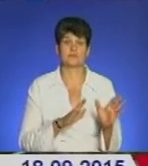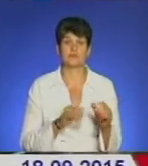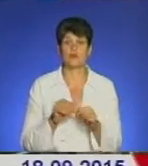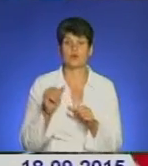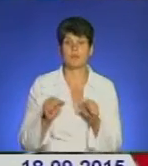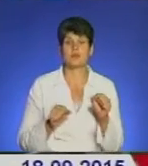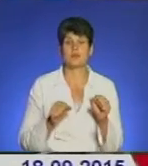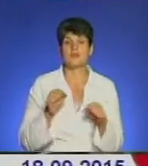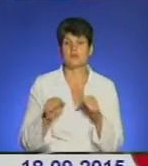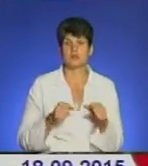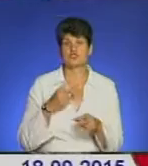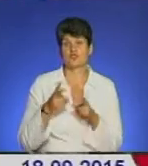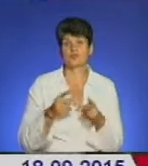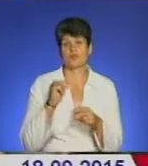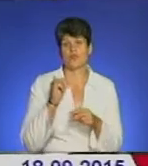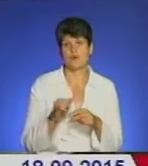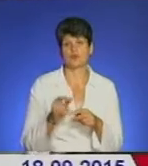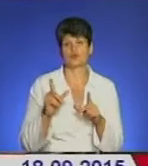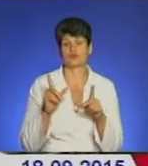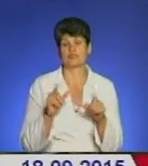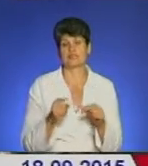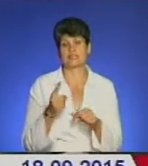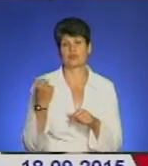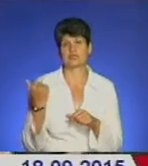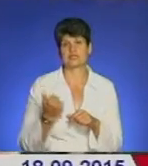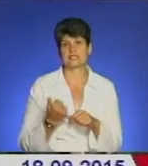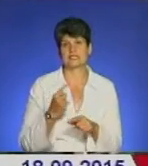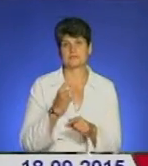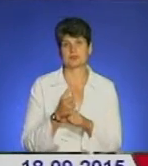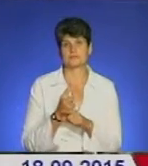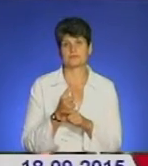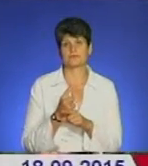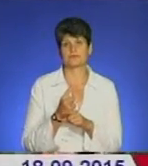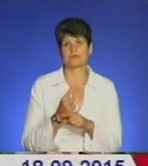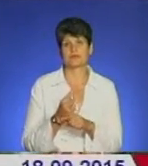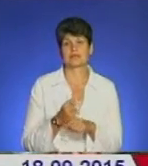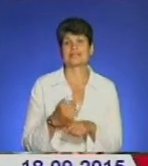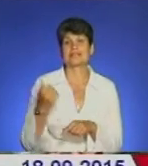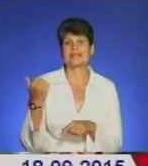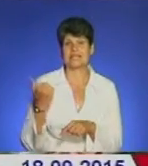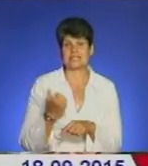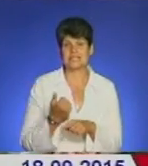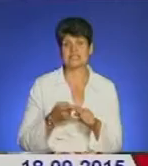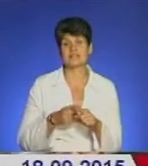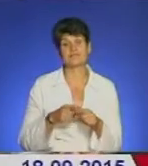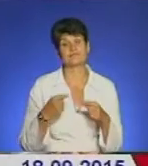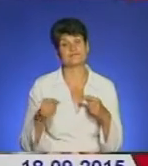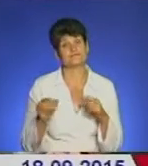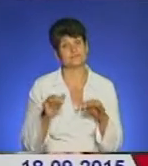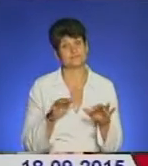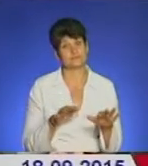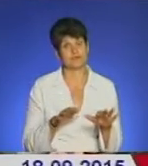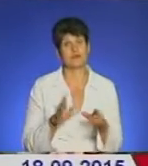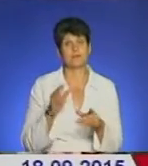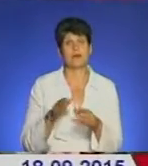що тут погано, що проїзд все-таки на тиждень заборонили. На тиждень то така справа, хай би